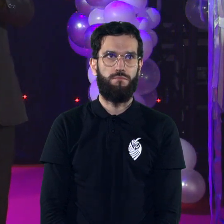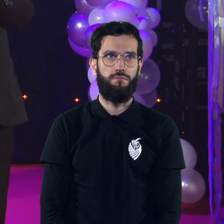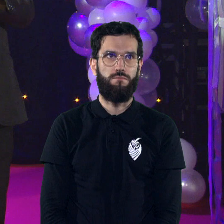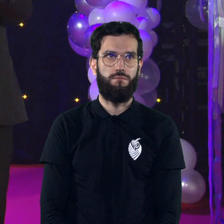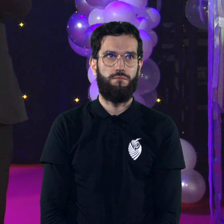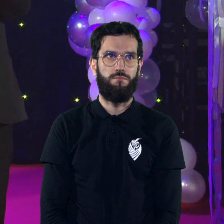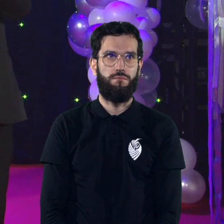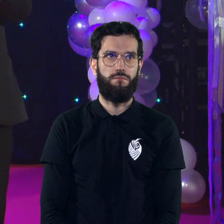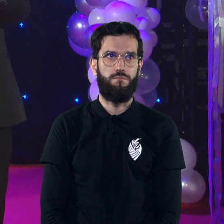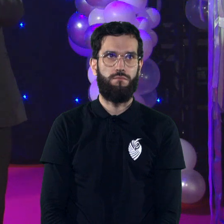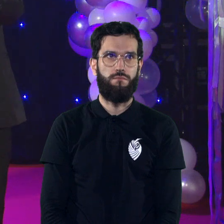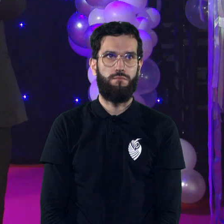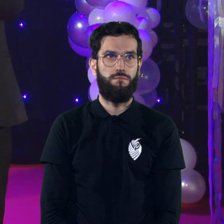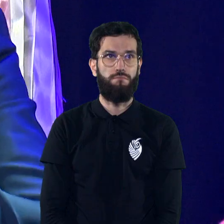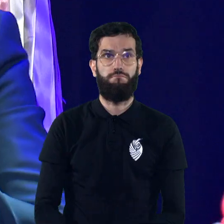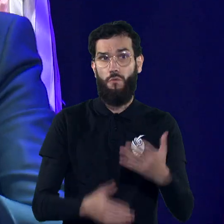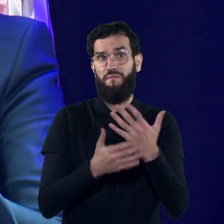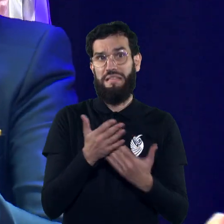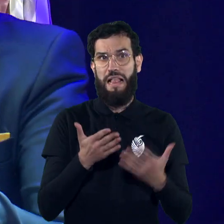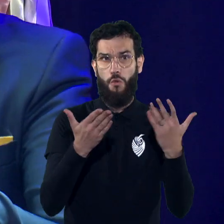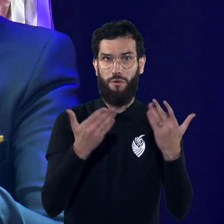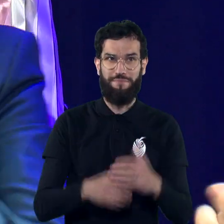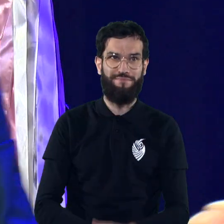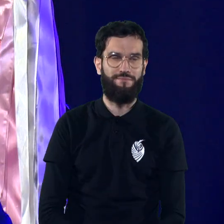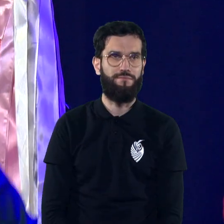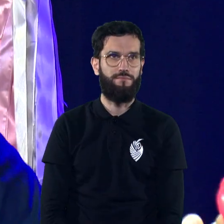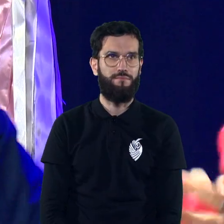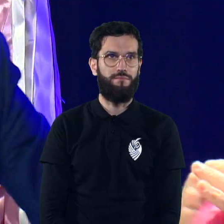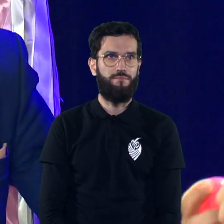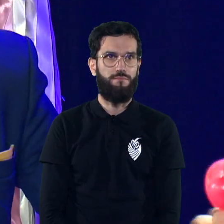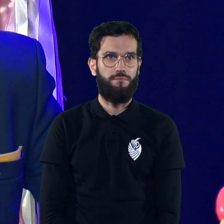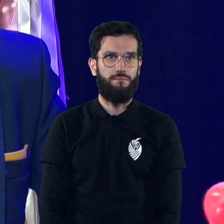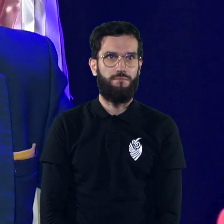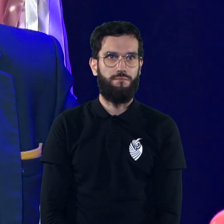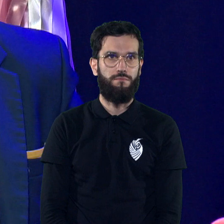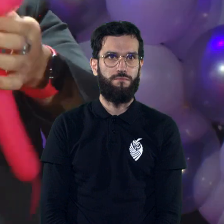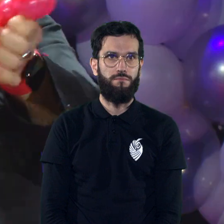Aký balón mi nafúkla tvoja pumpa? Aké zviera? Modrý. Páči sa. Ale malý.